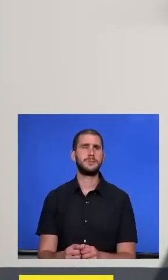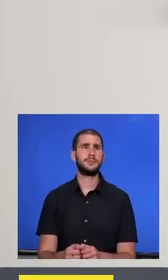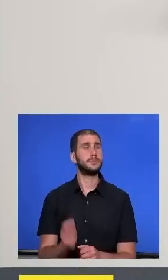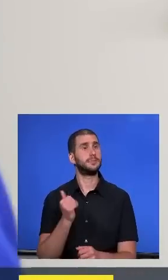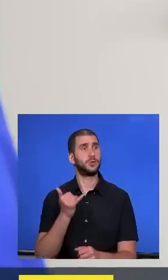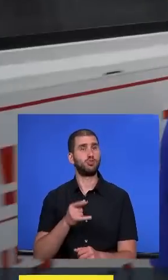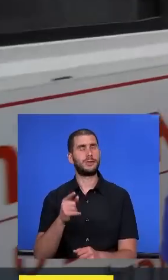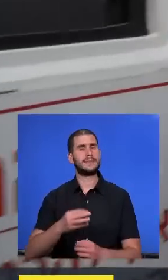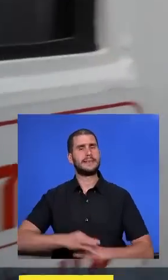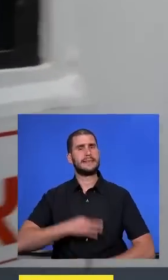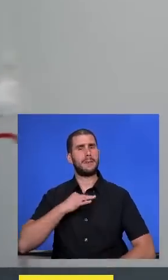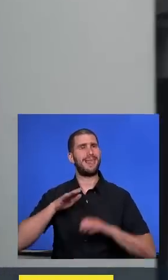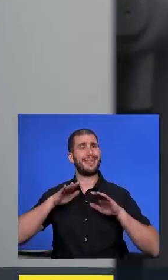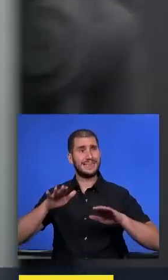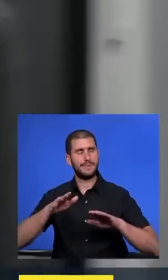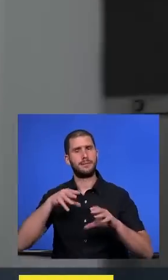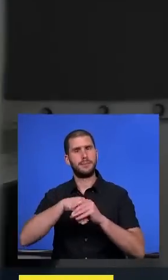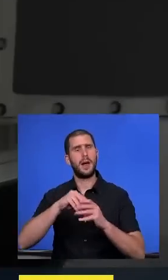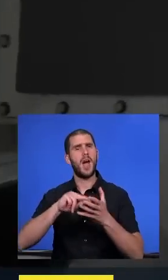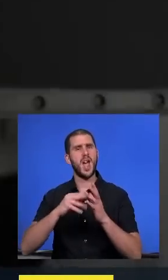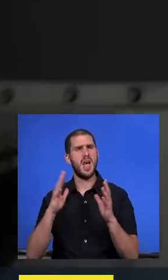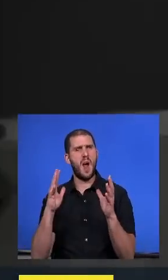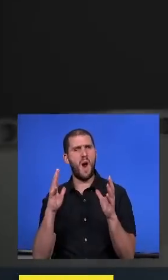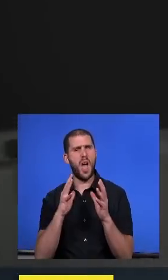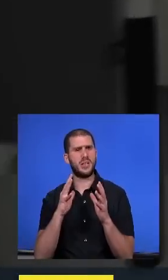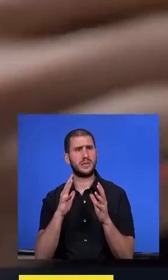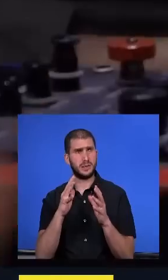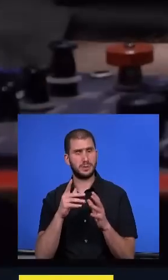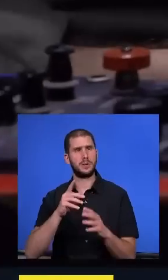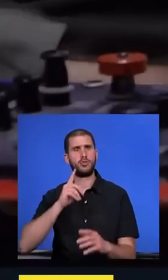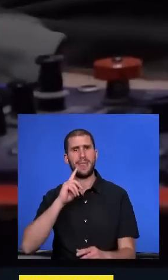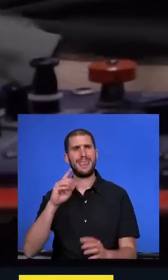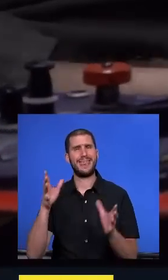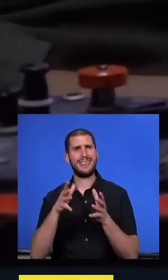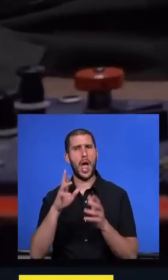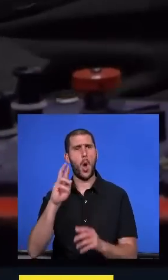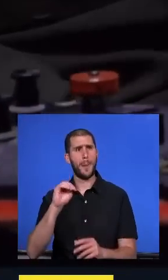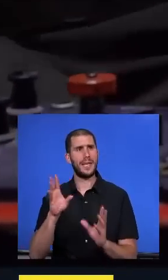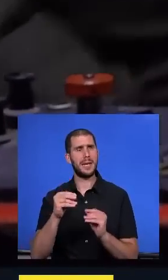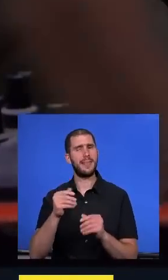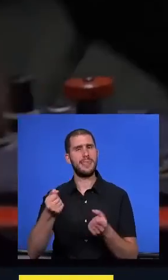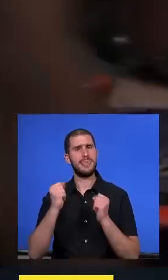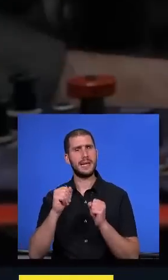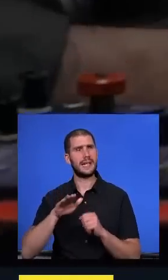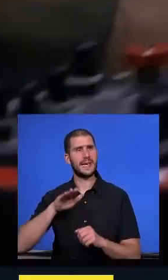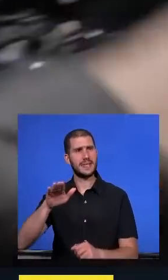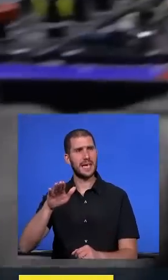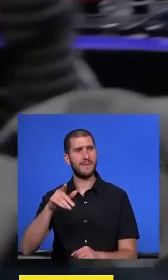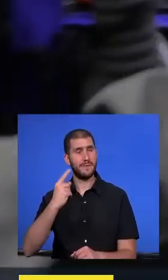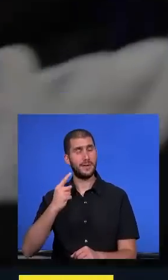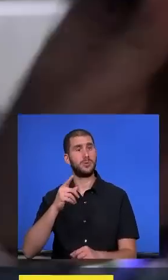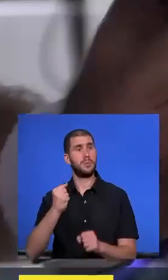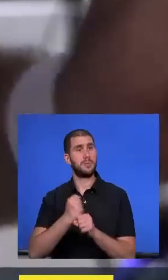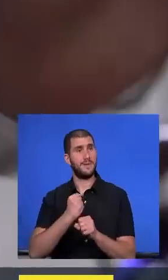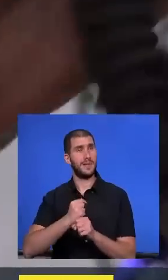אנחנו עולים על סרבל טיסה ונכנסים אל חדר הלחץ, תרום, יחד עם טייסי קרב מטייסת האחת שמפעילה